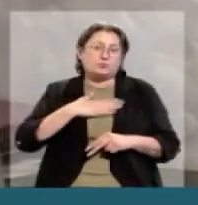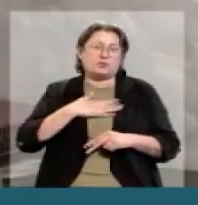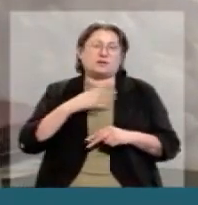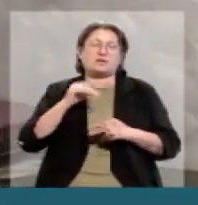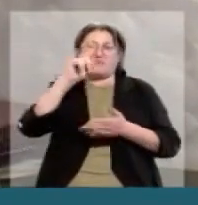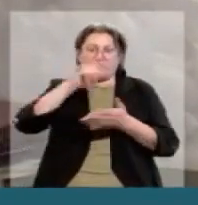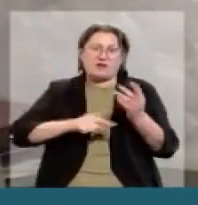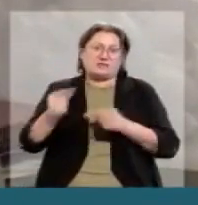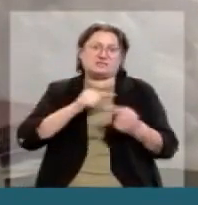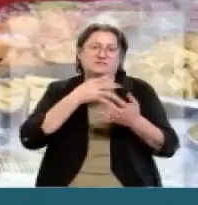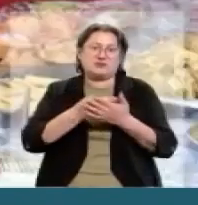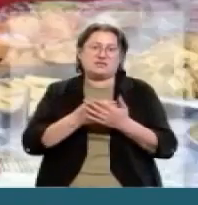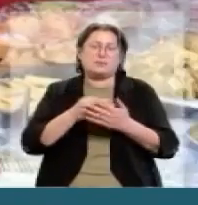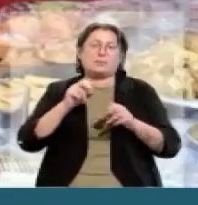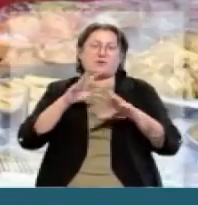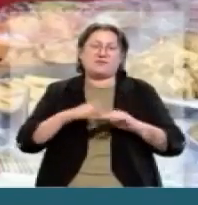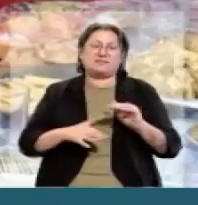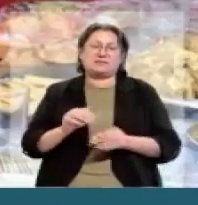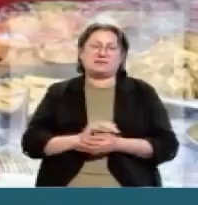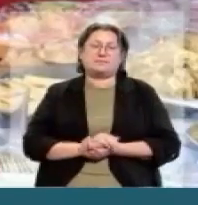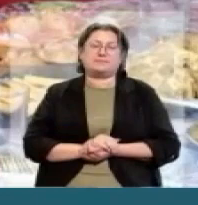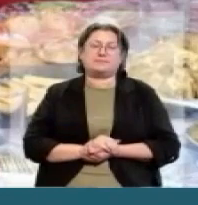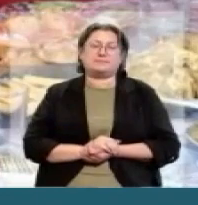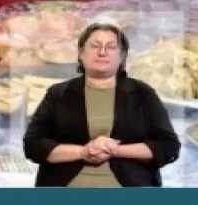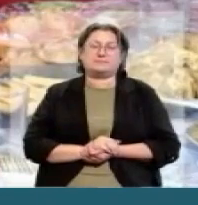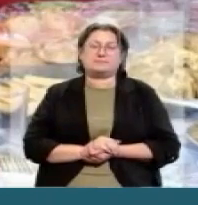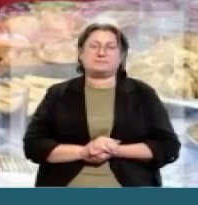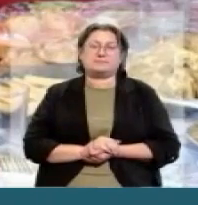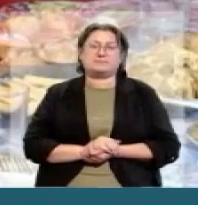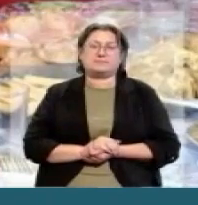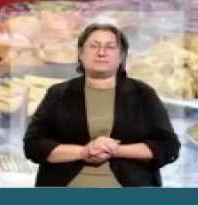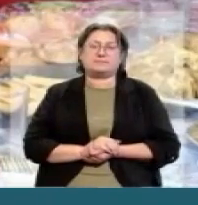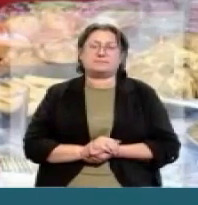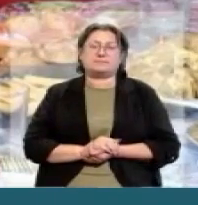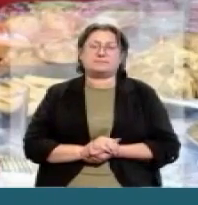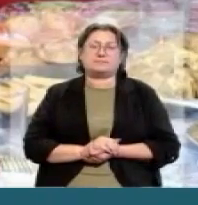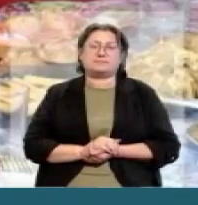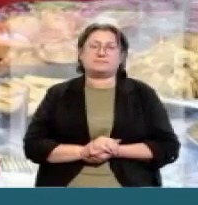и преданности своей профессии. Любовь Облачкина, Родион Бабич, телеканал Костанай.